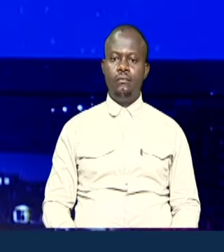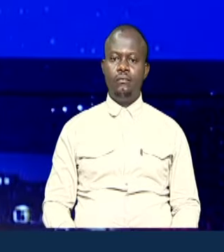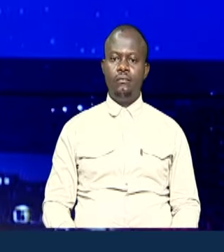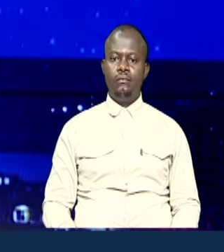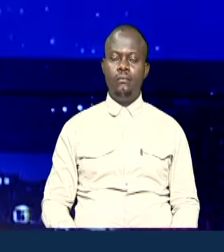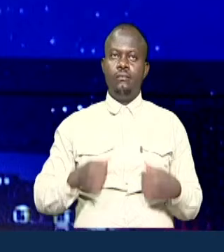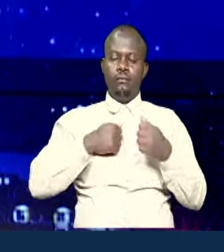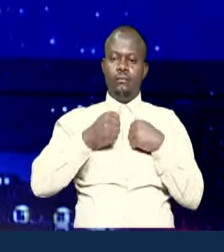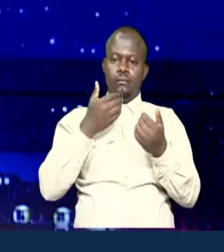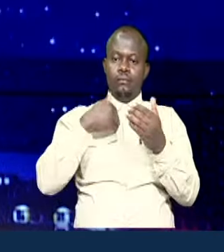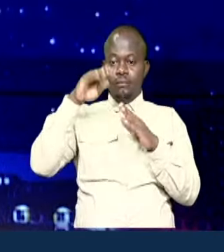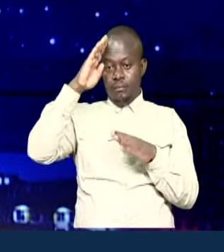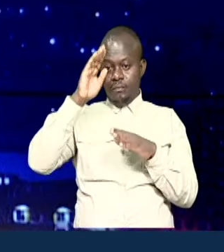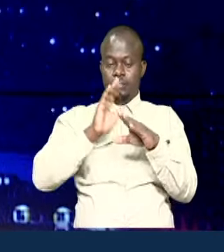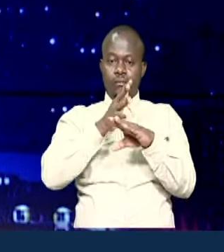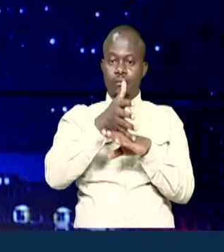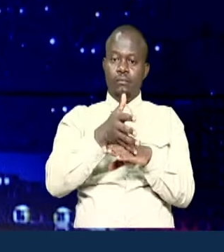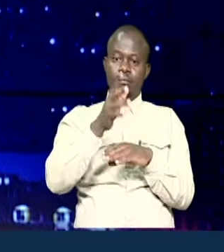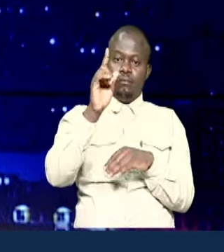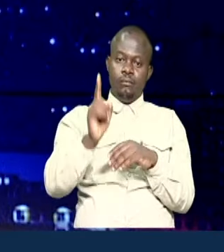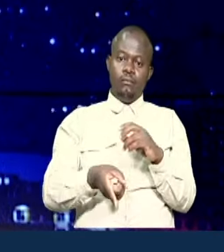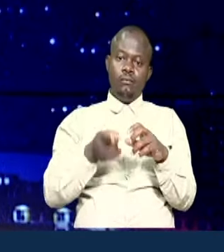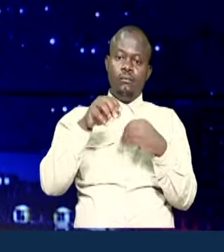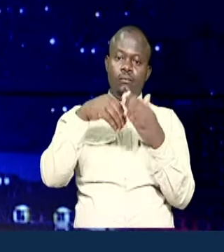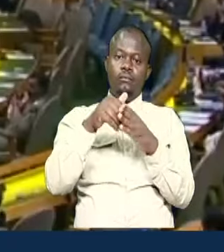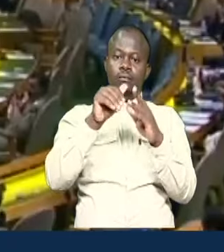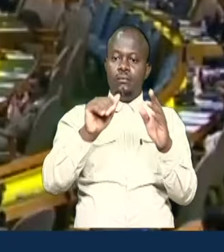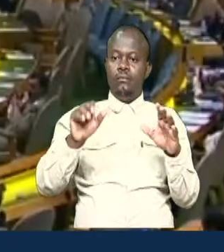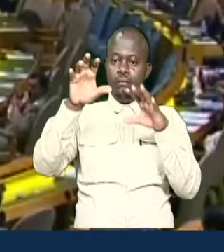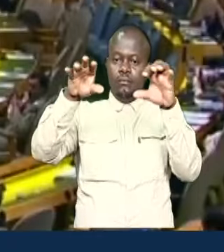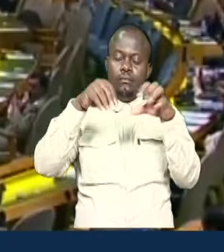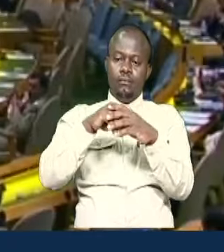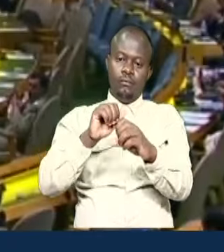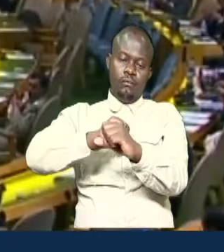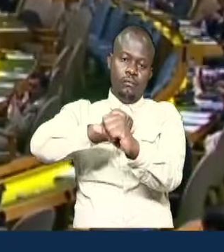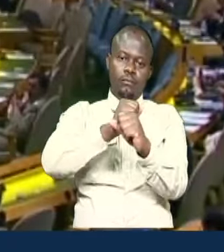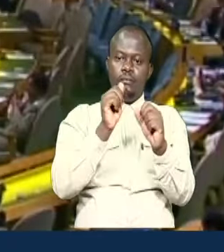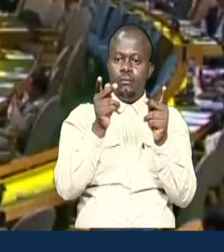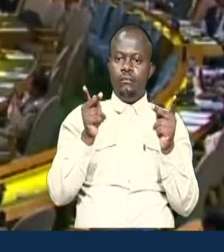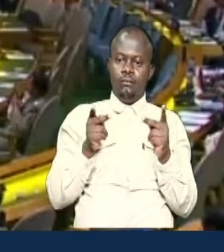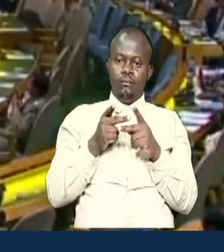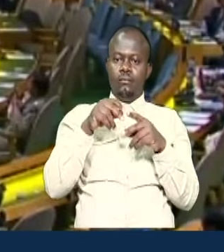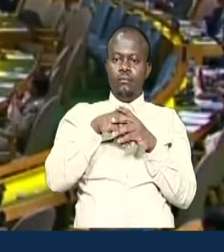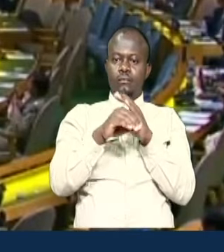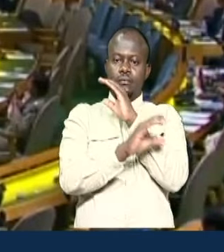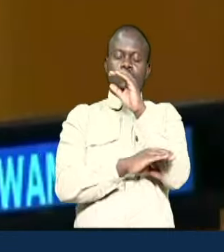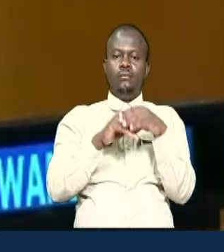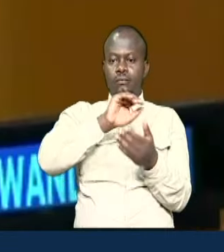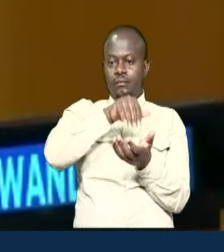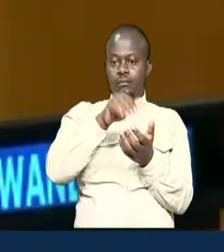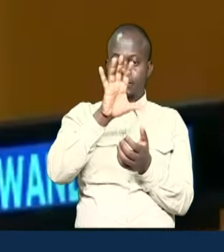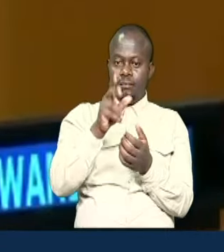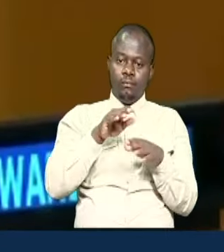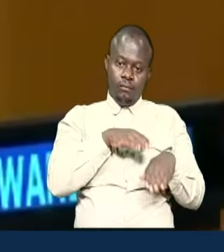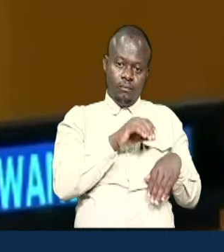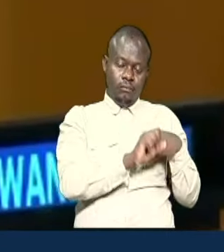U Rwanda rufite abapolisi basaga igihumbi bari mu butumwa bwo kubungabunga amahoro mu bihugu nka Centrafrica,